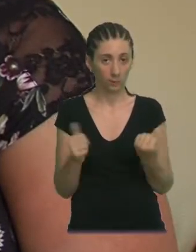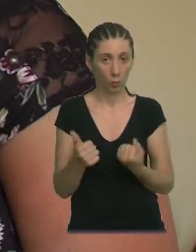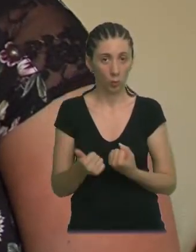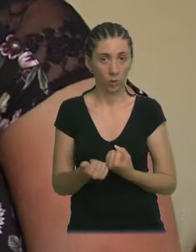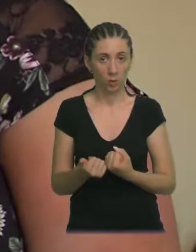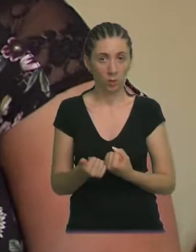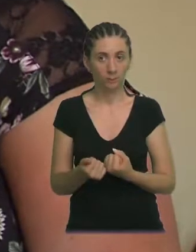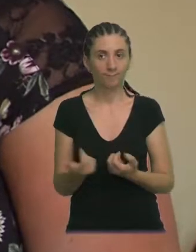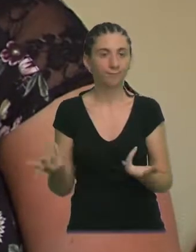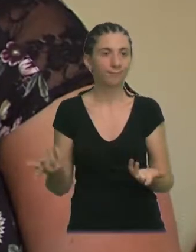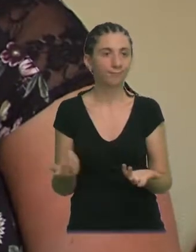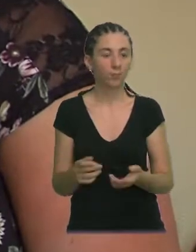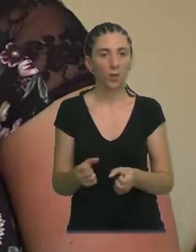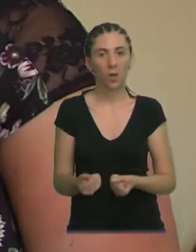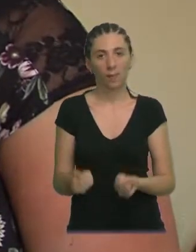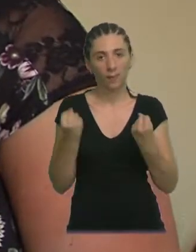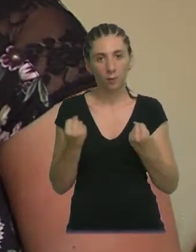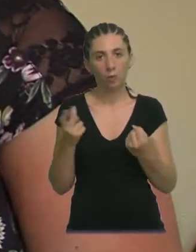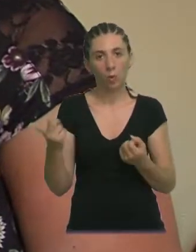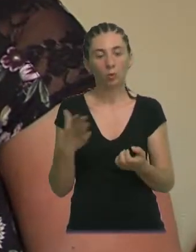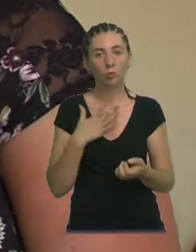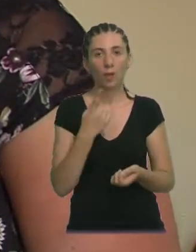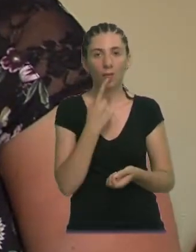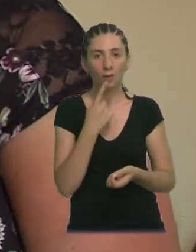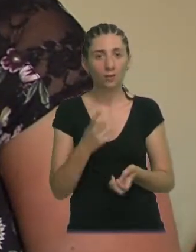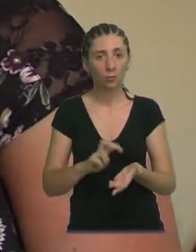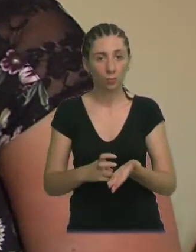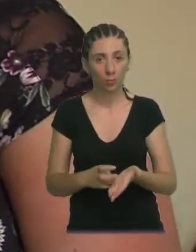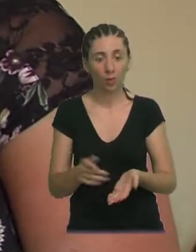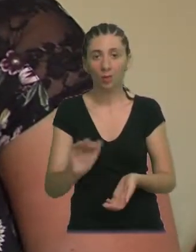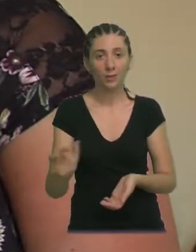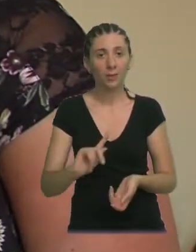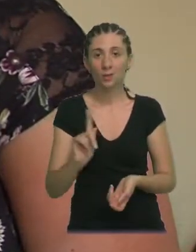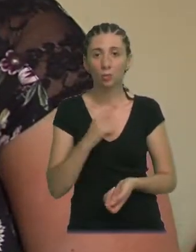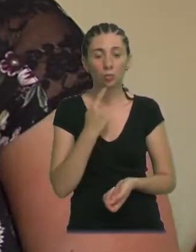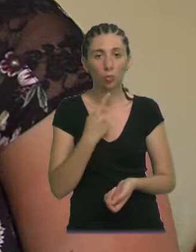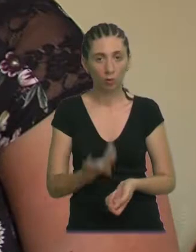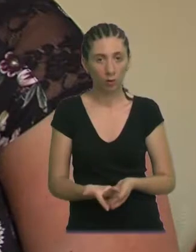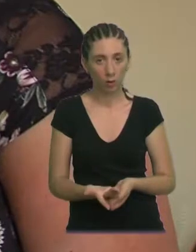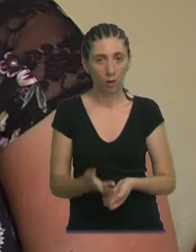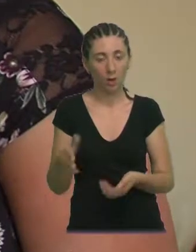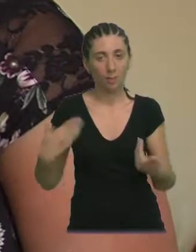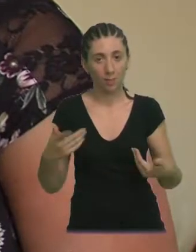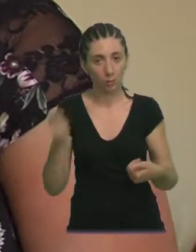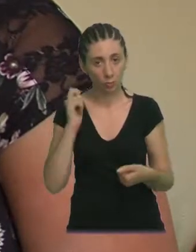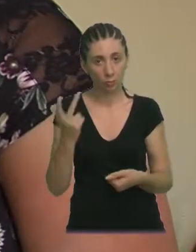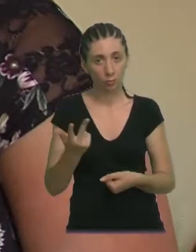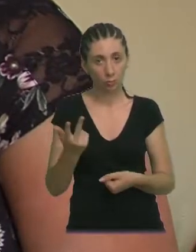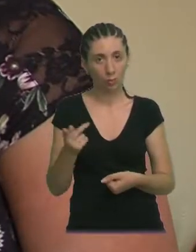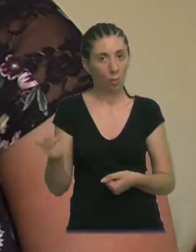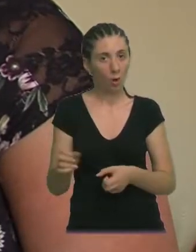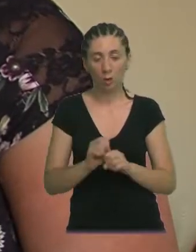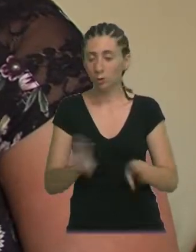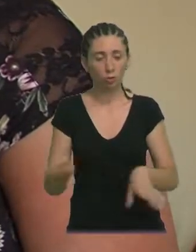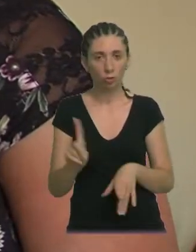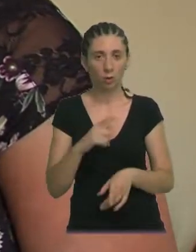tako? Pa teškoćama. One su imale jezične probleme, djeca nisu govorila. Mlađa curica 3 godine ima,